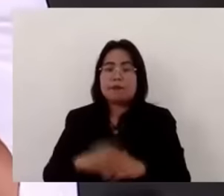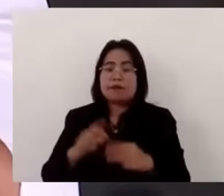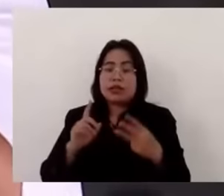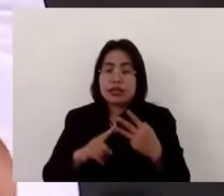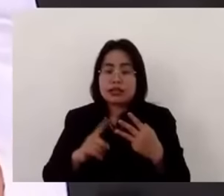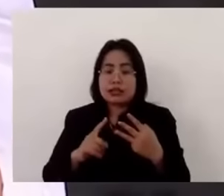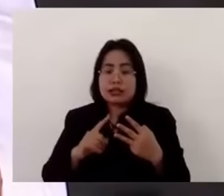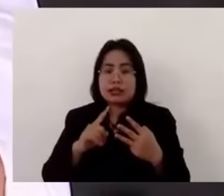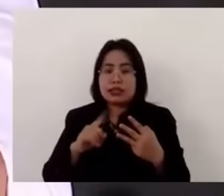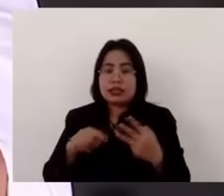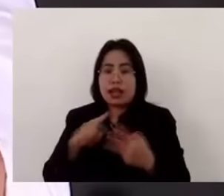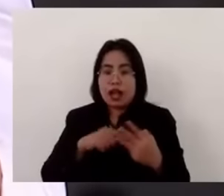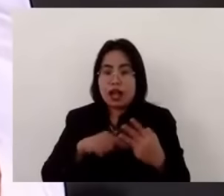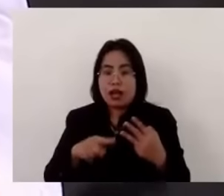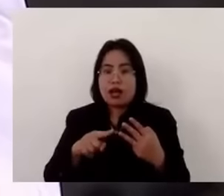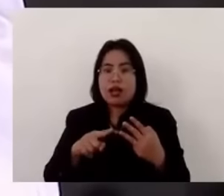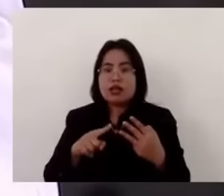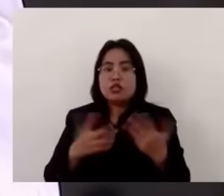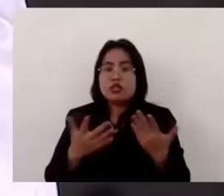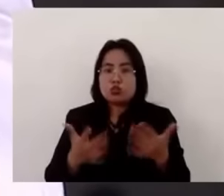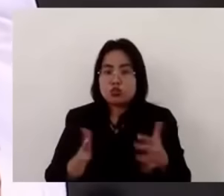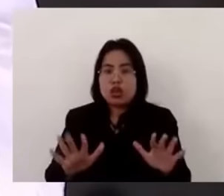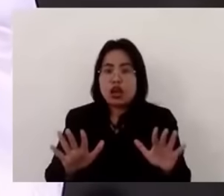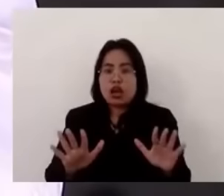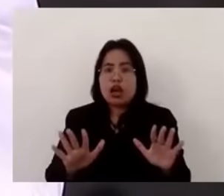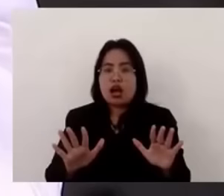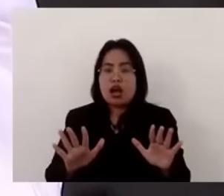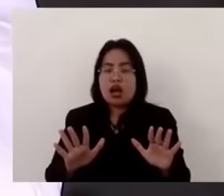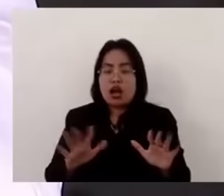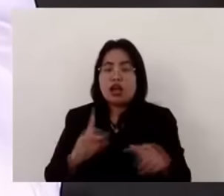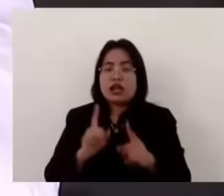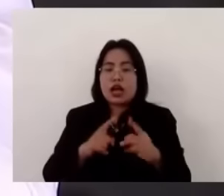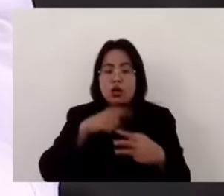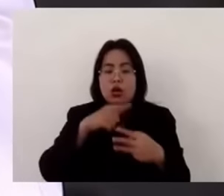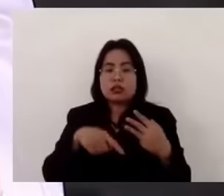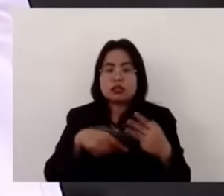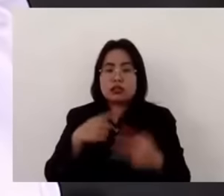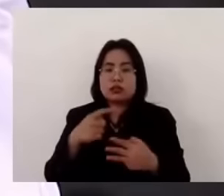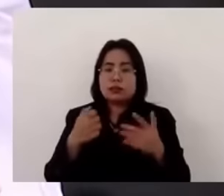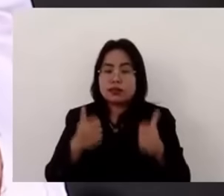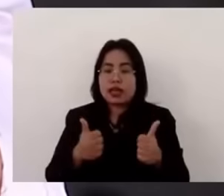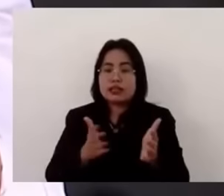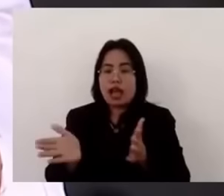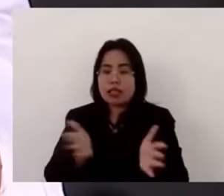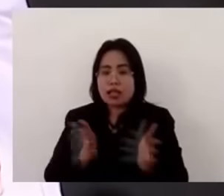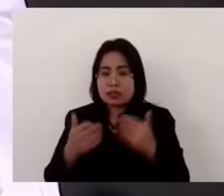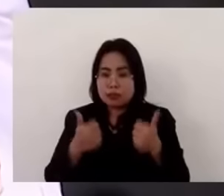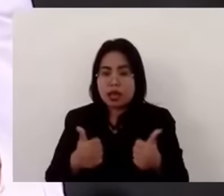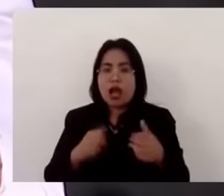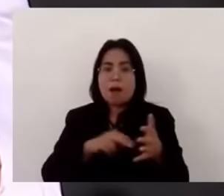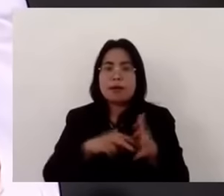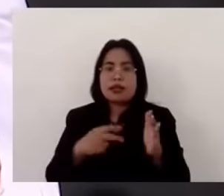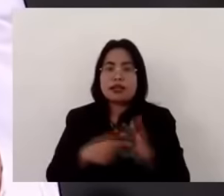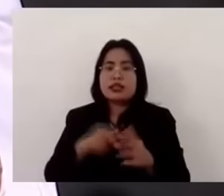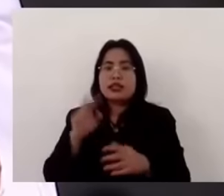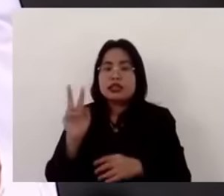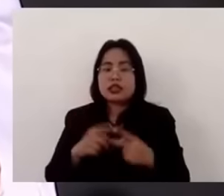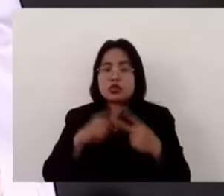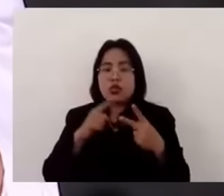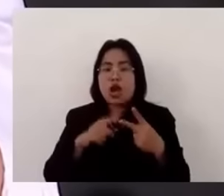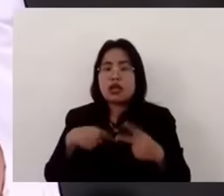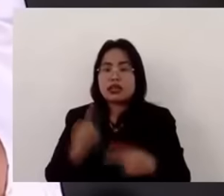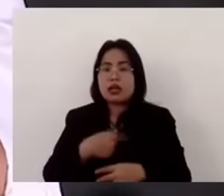ini ee sudah dan rata-rata kalau tripartit teratasi maka yang kedua kita bisa masuk